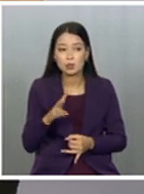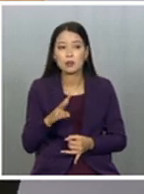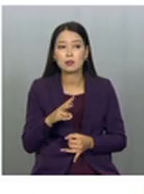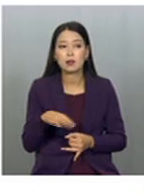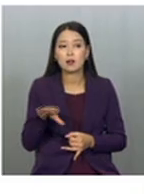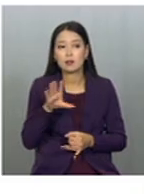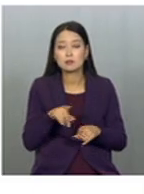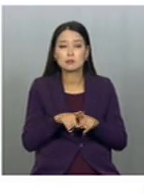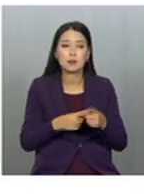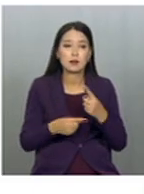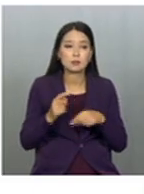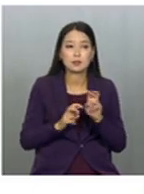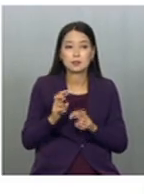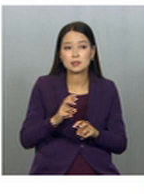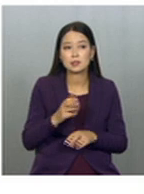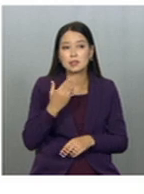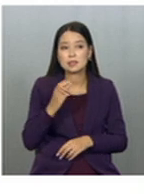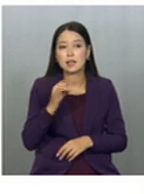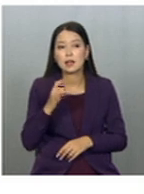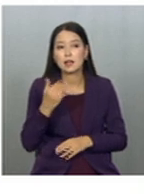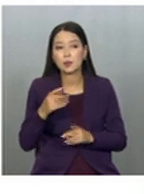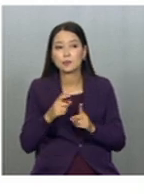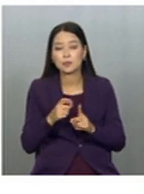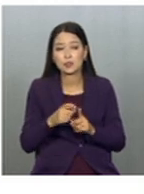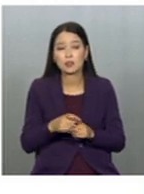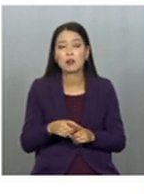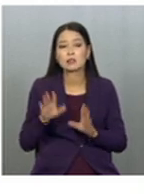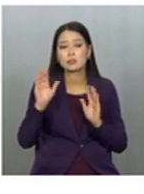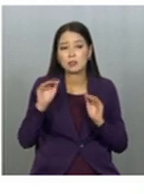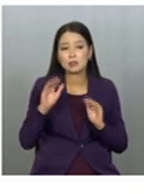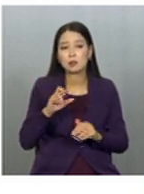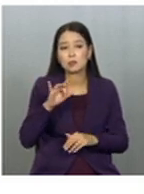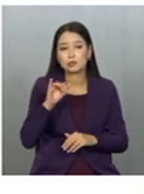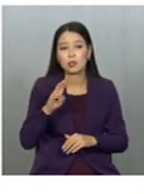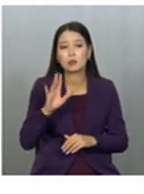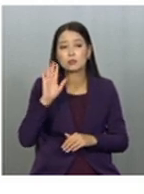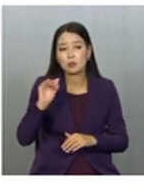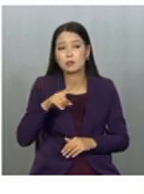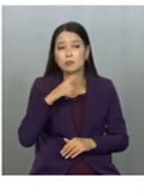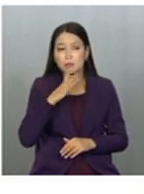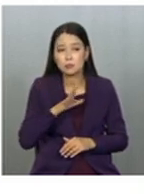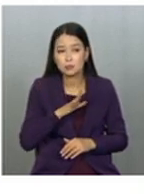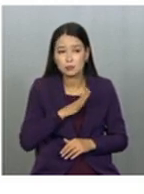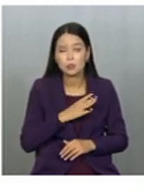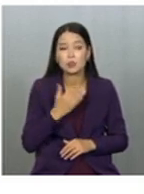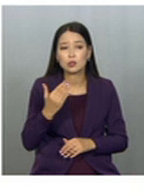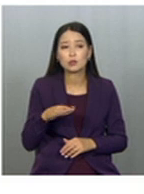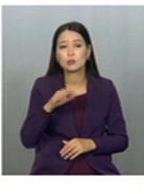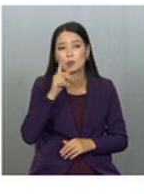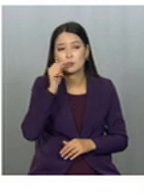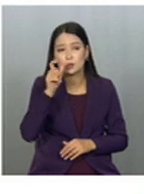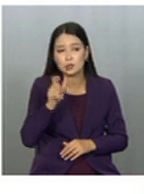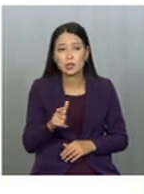айтқан сөзі: «Қош Біржан, сау бол дедім сағым керім, арда күрең жігітсің алым берім, қашан